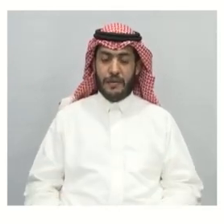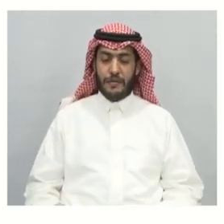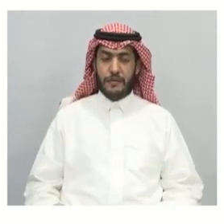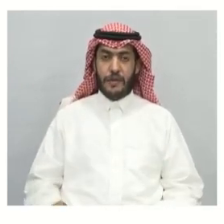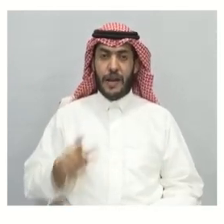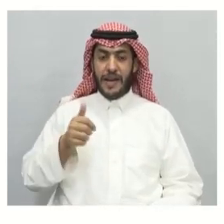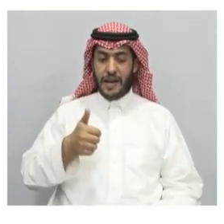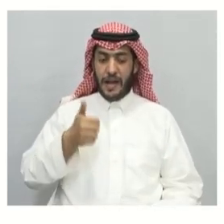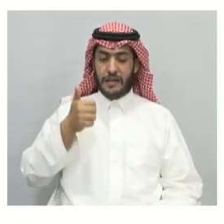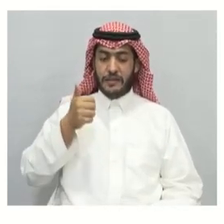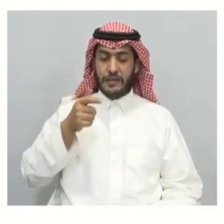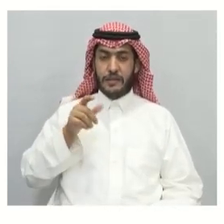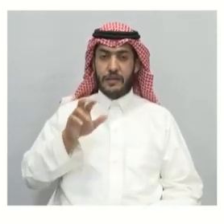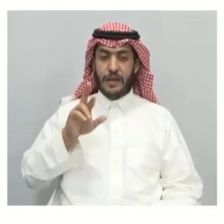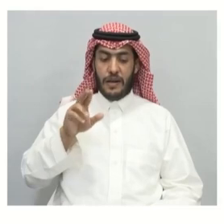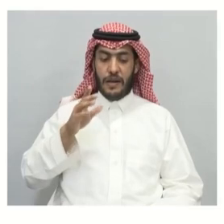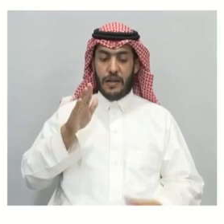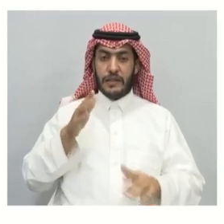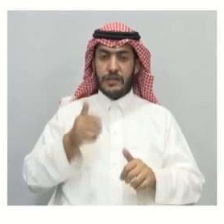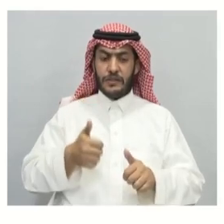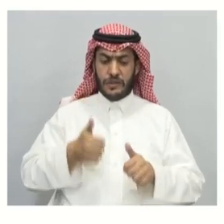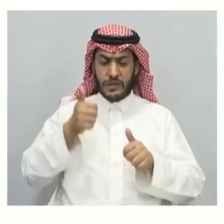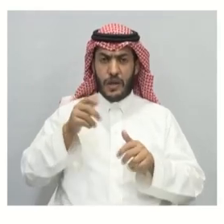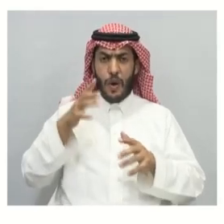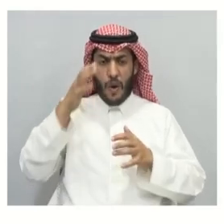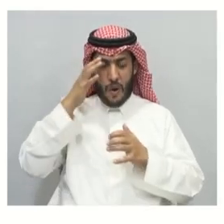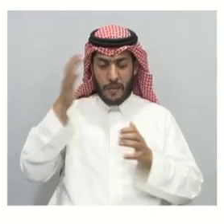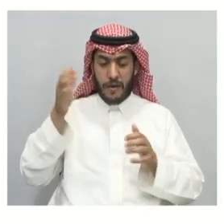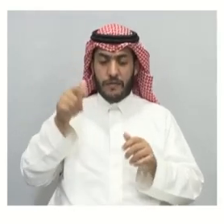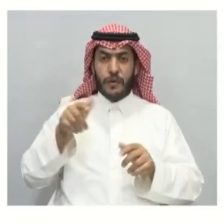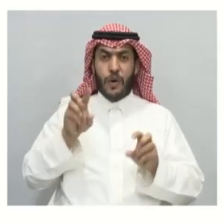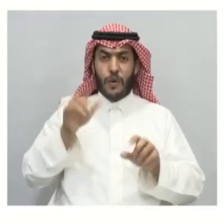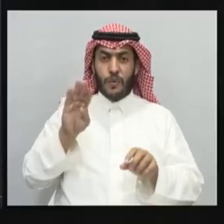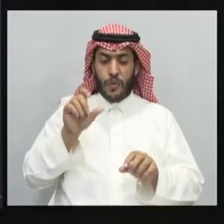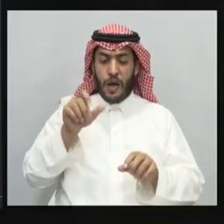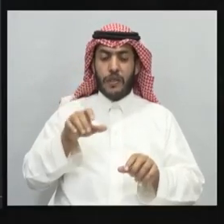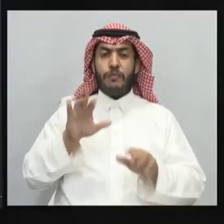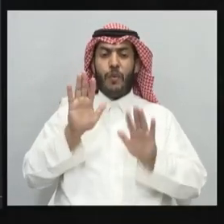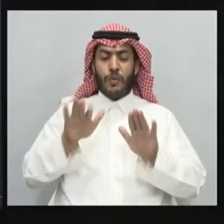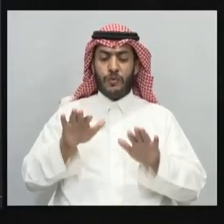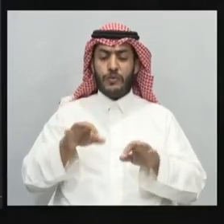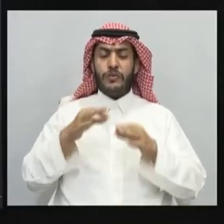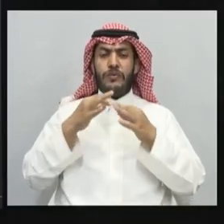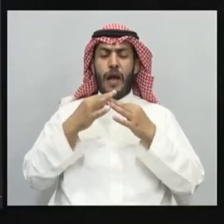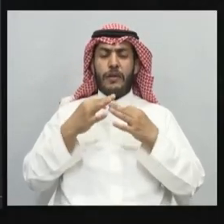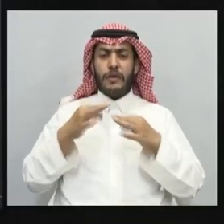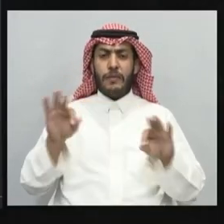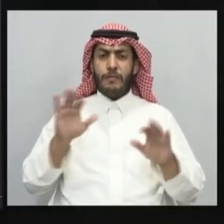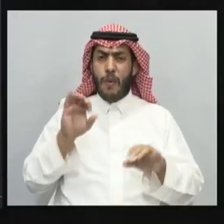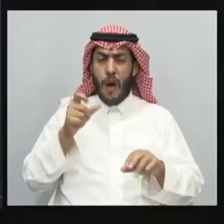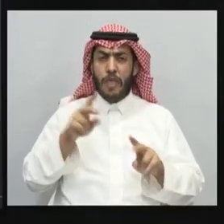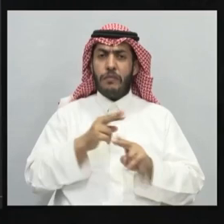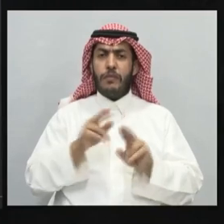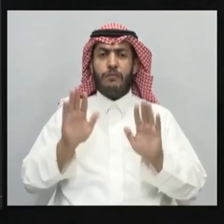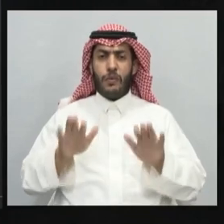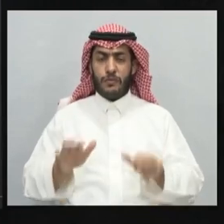ان الالكترونات موجوده في جميع المواد في جميع المواد يعني جميع المواد اللي احنا نشوفها ونلاحظ